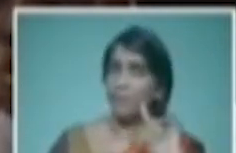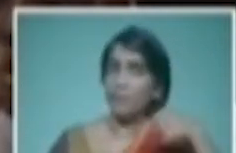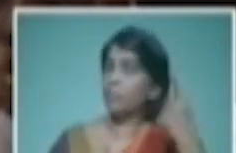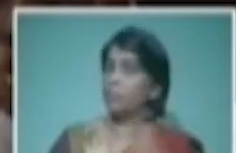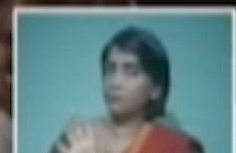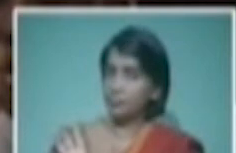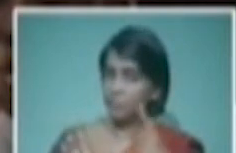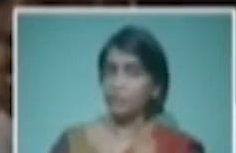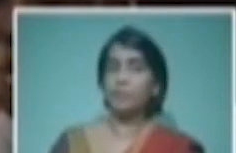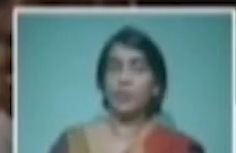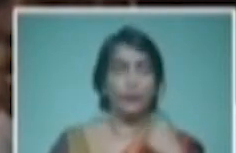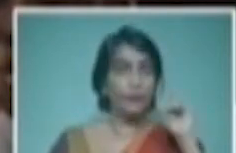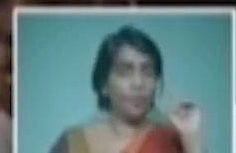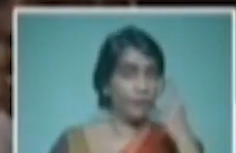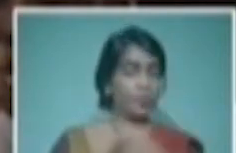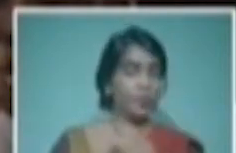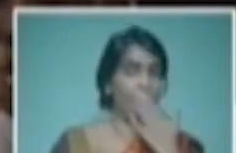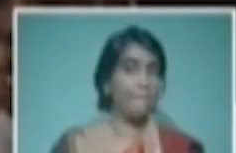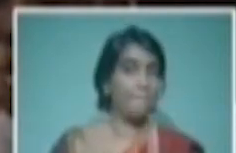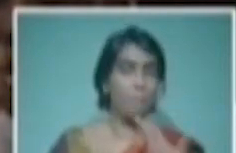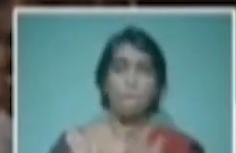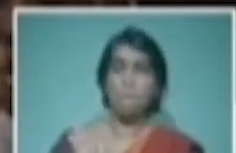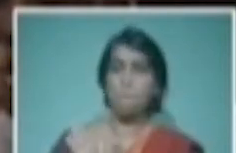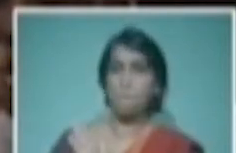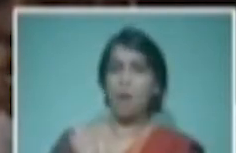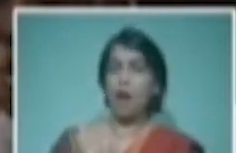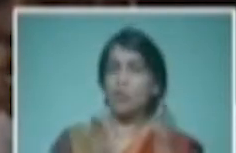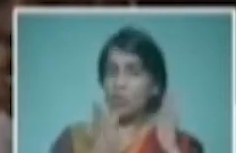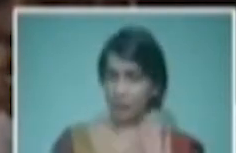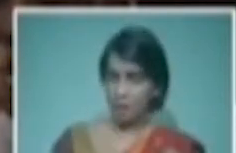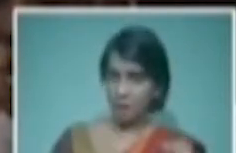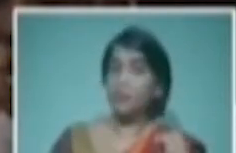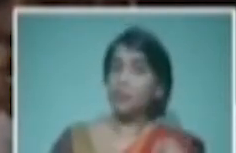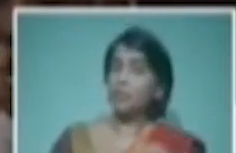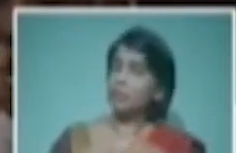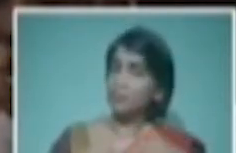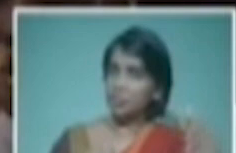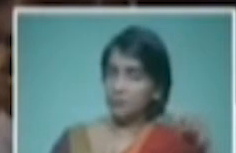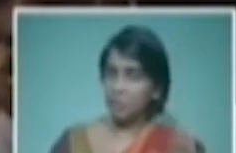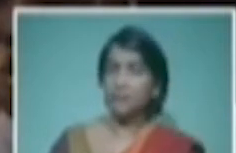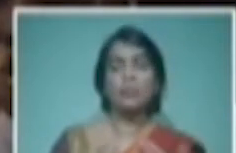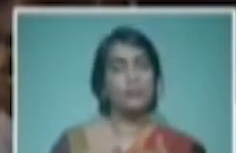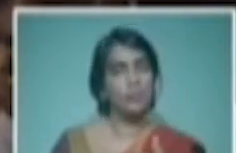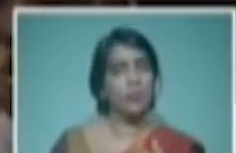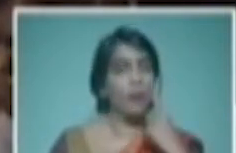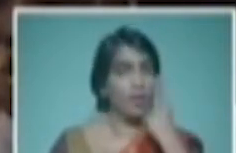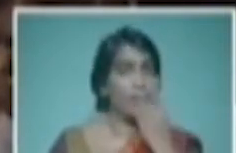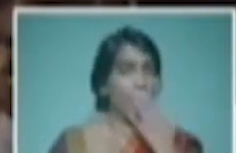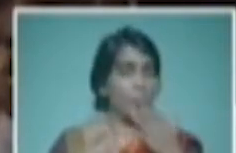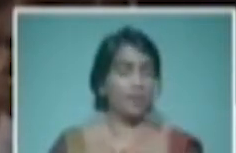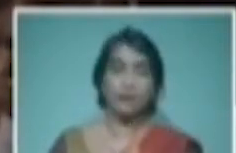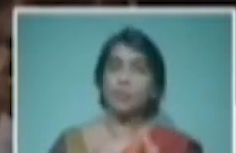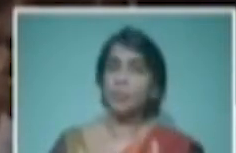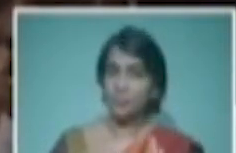අවුරුද්දේ ප්‍රථම වාරය ආරම්භ වෙන්නේ මාර්තු අග. ඒ වෙන විට අපි පළවෙනි ශ්‍රේණියෙන් ආරම්භ